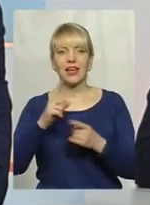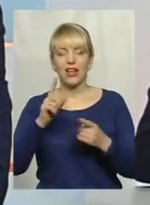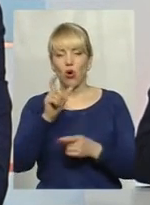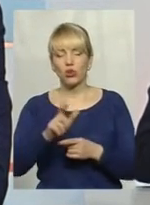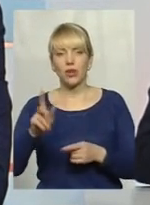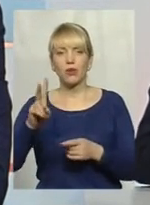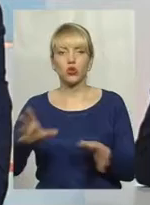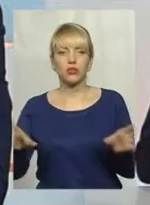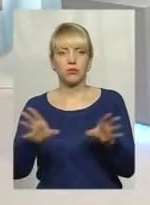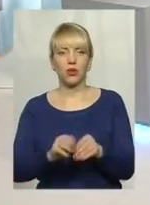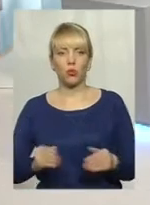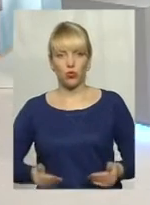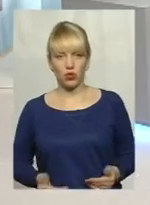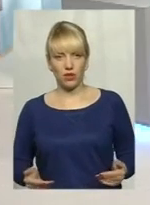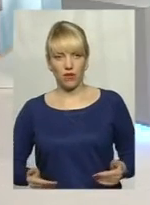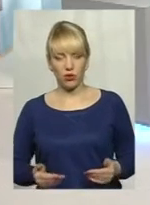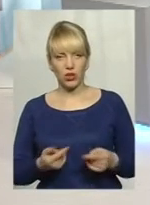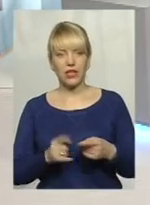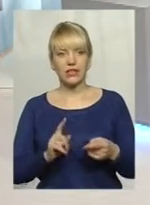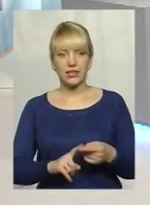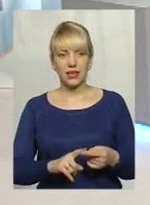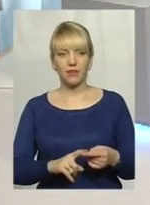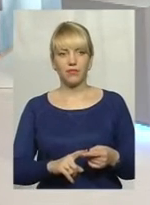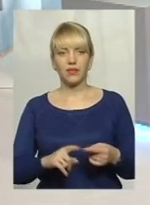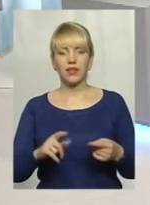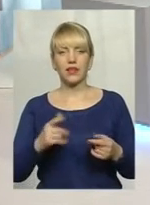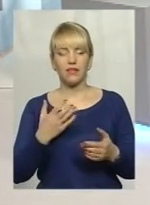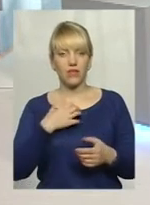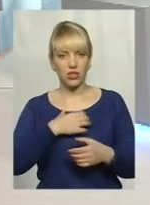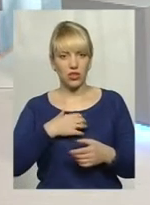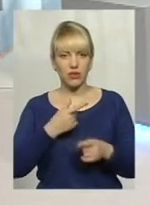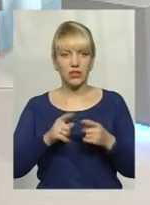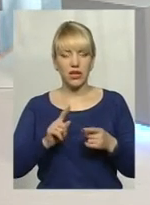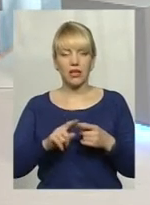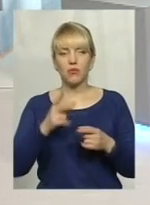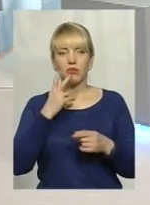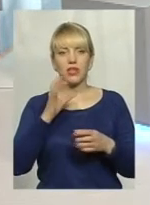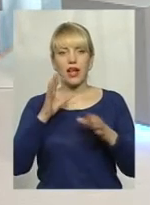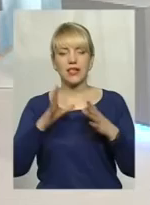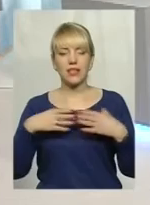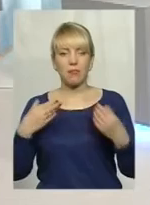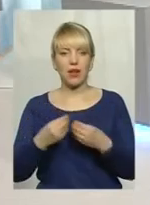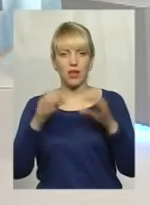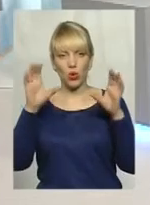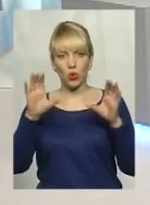спільно проживають. Це є великим плюсом, незважаючи на норми у сімейному кодексі,